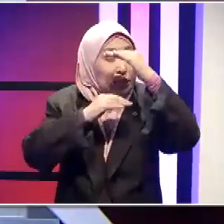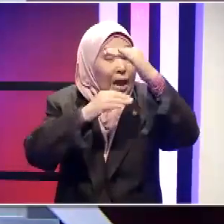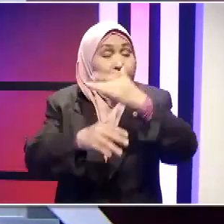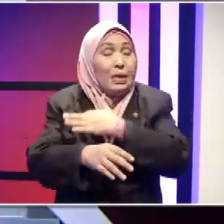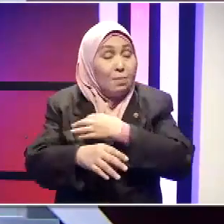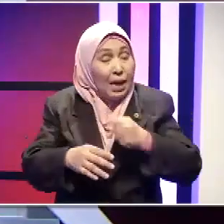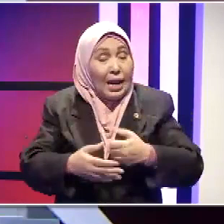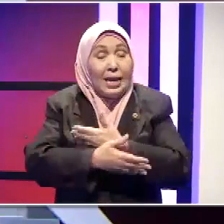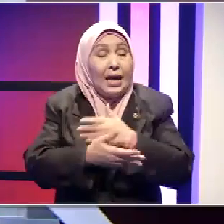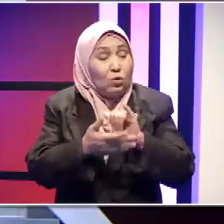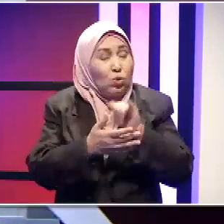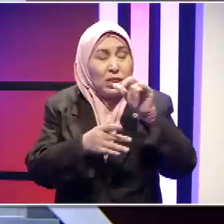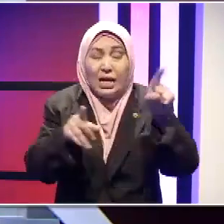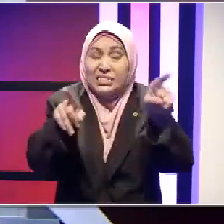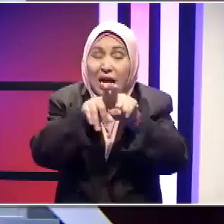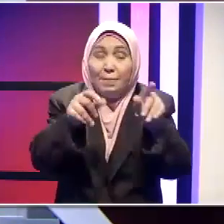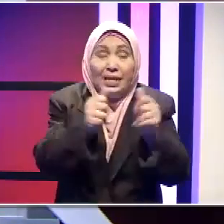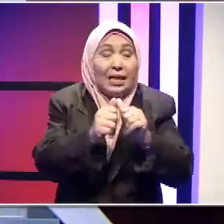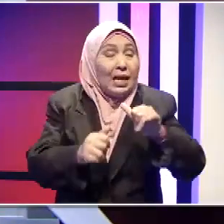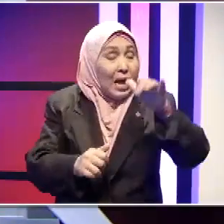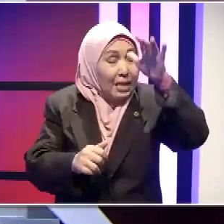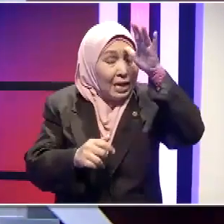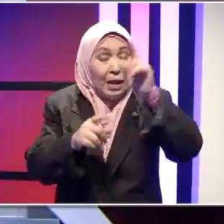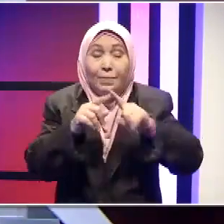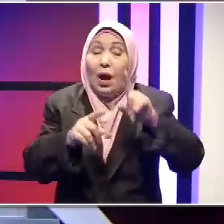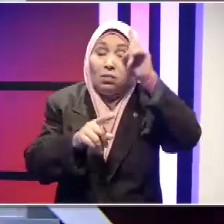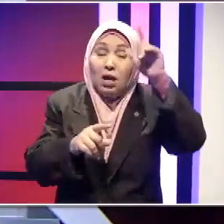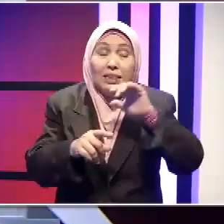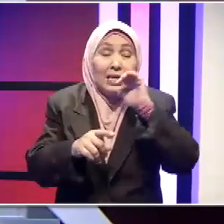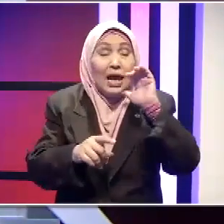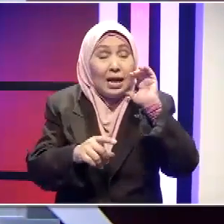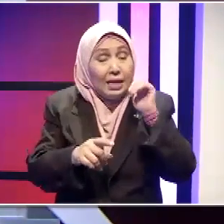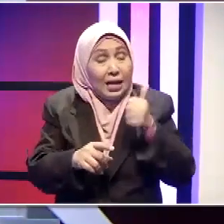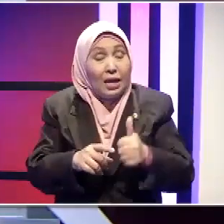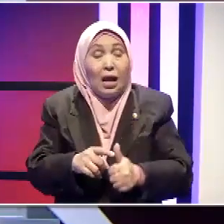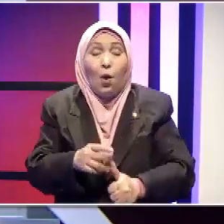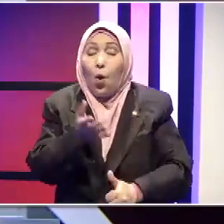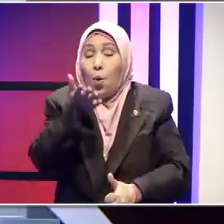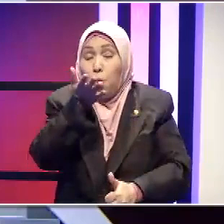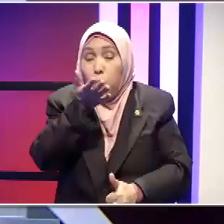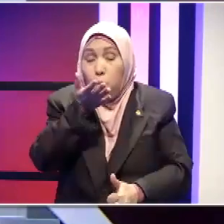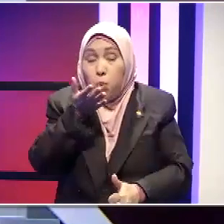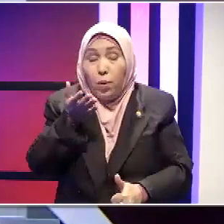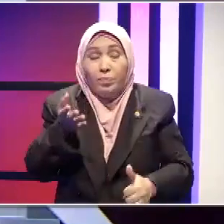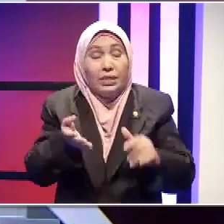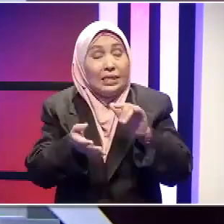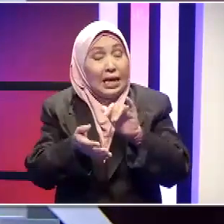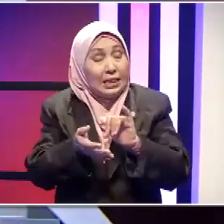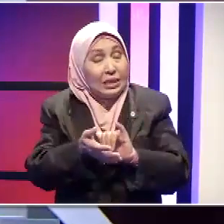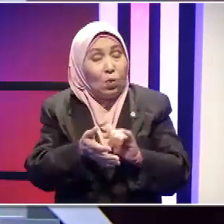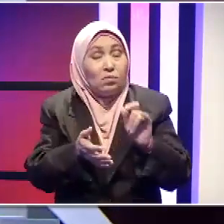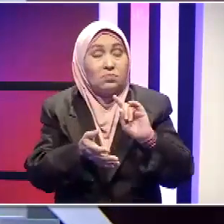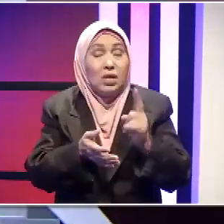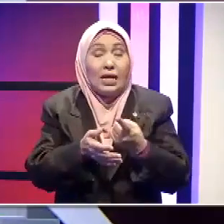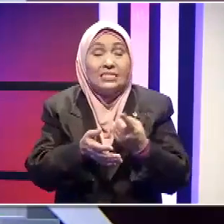Anak itu tidak setara dengan si Ayah tapi Allah tidak akan tidak akan mengshare tidak Alex novum alat nah